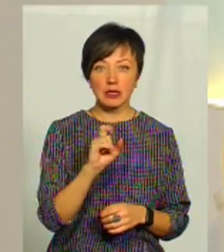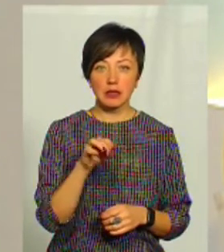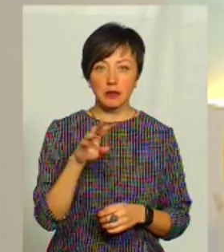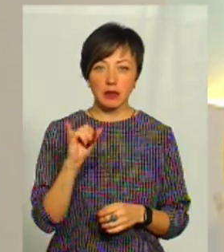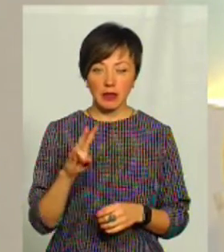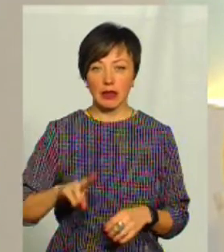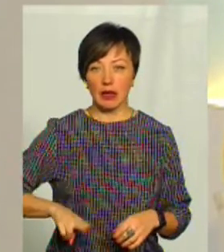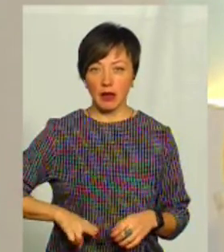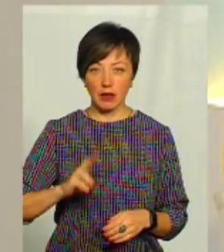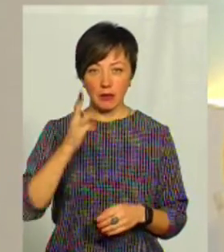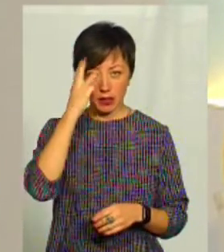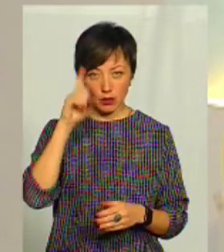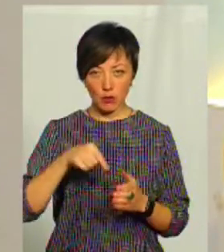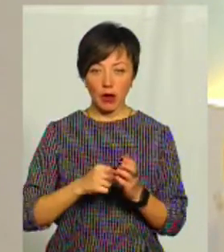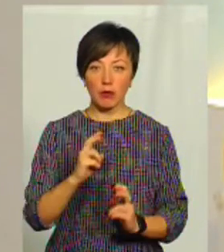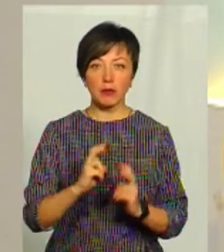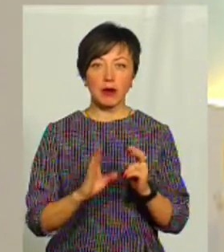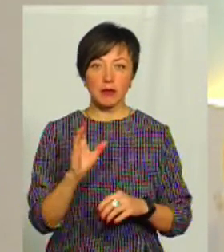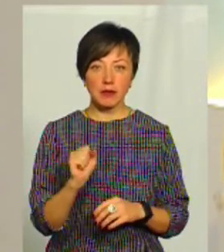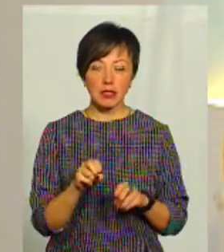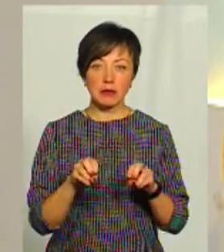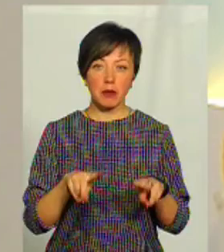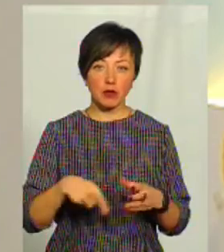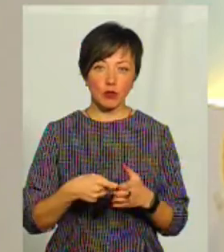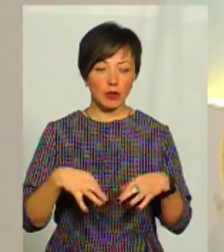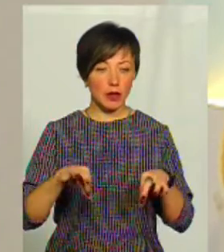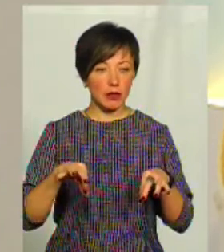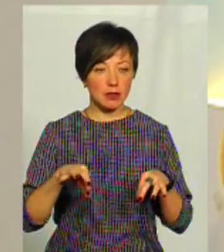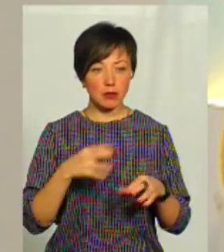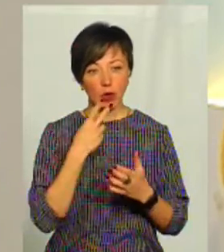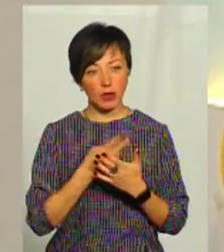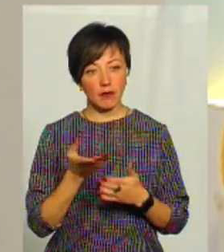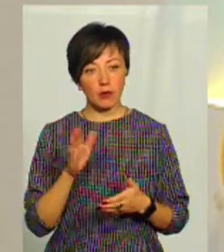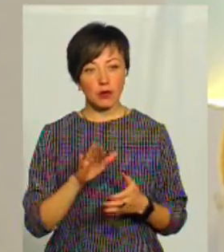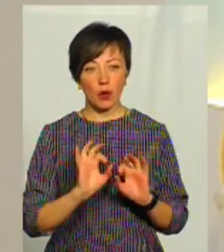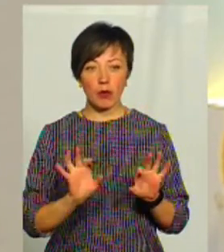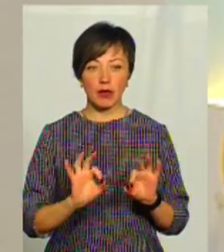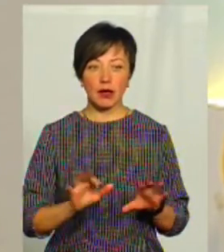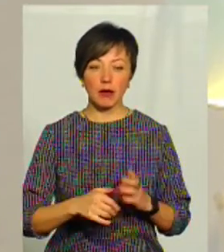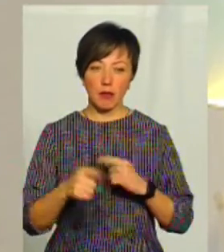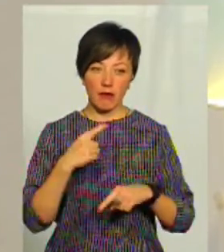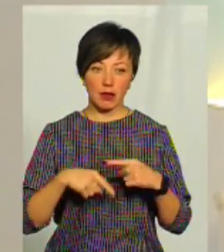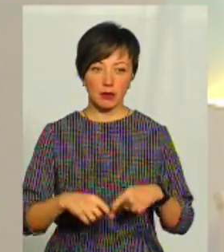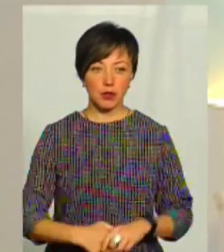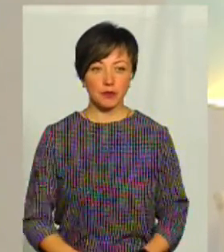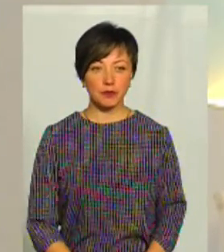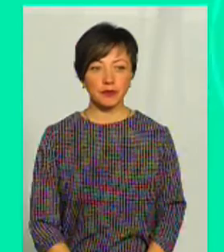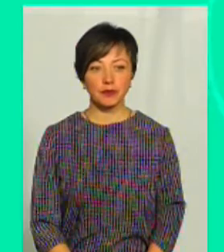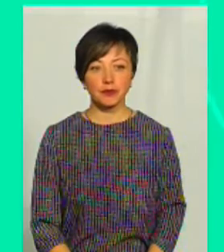Зімін, директор Хмельницького комунального підприємства «Спецкомунтранс». Подивимося теж їх коментарі і повернемось до